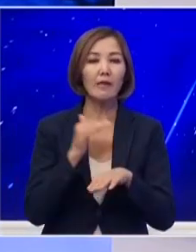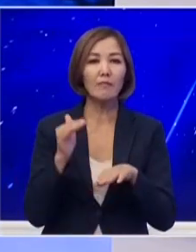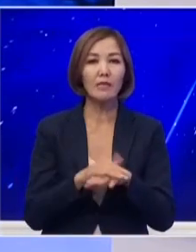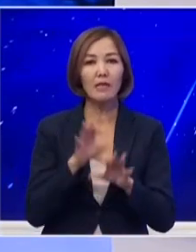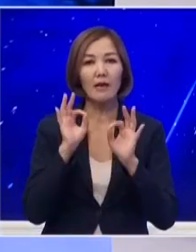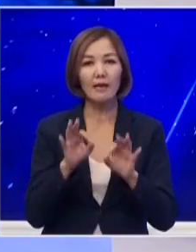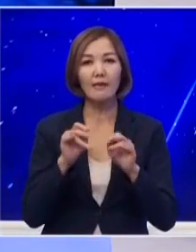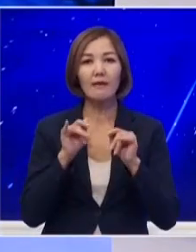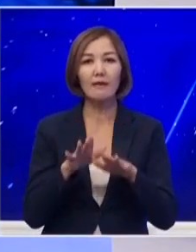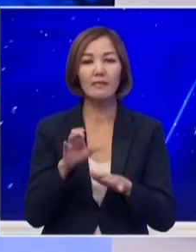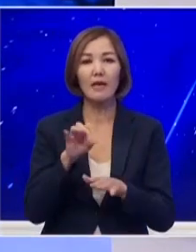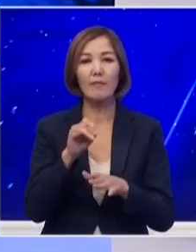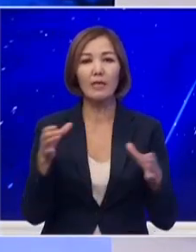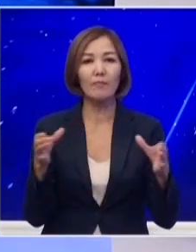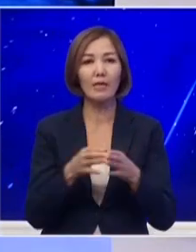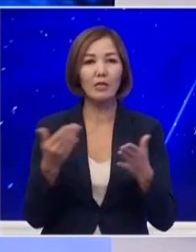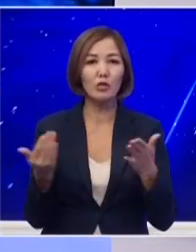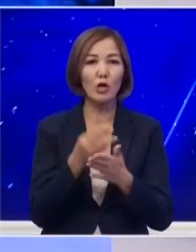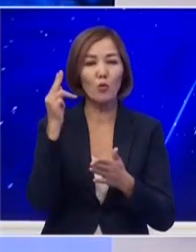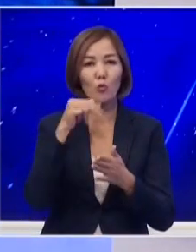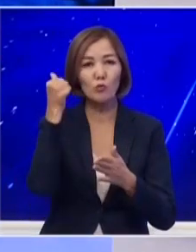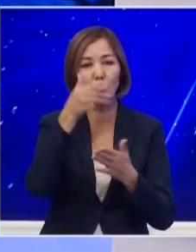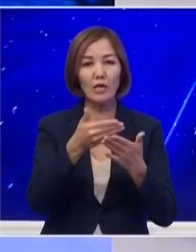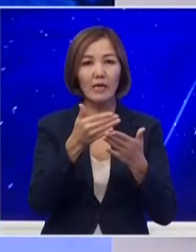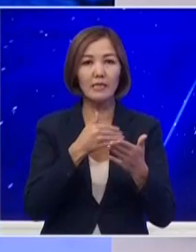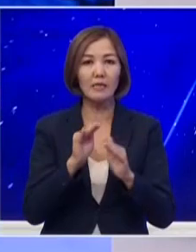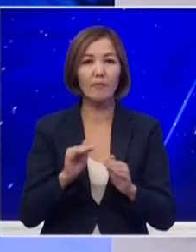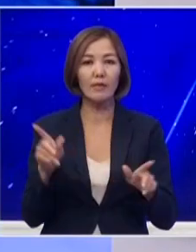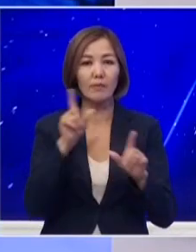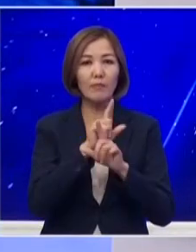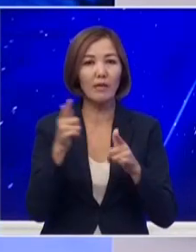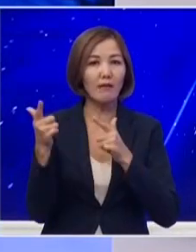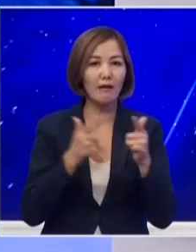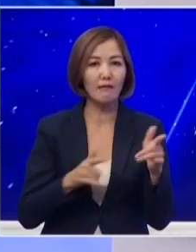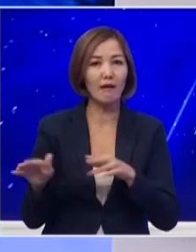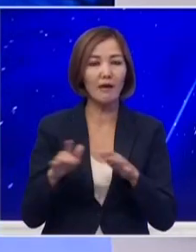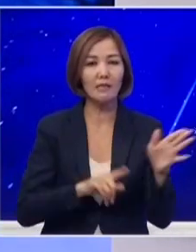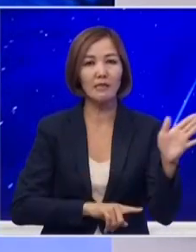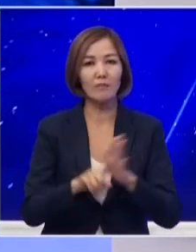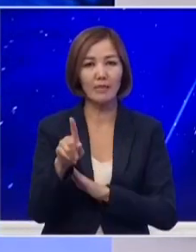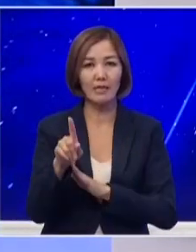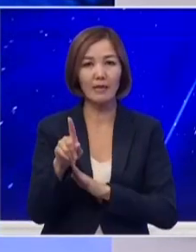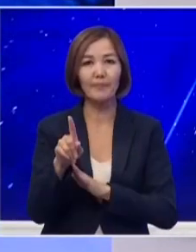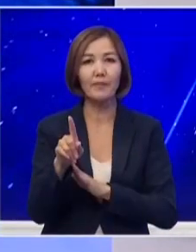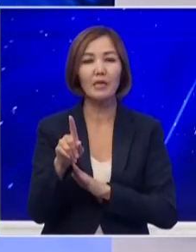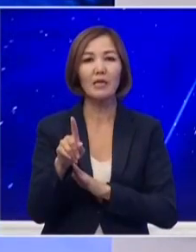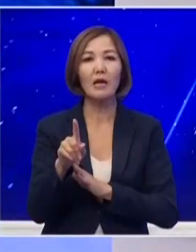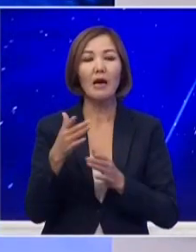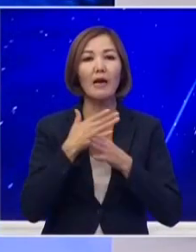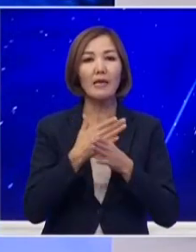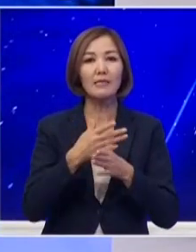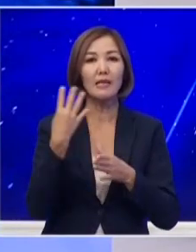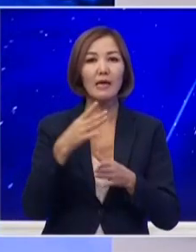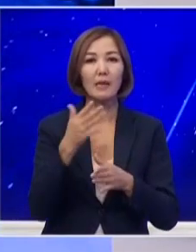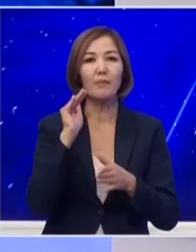Қайрымдылық қадырлес. Аманат партиясы жаңа оқу жылы қарсаңында баланы мектепке дайындайық акциясын бастады. Аясында